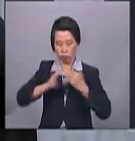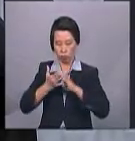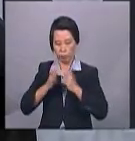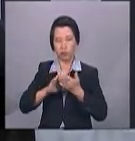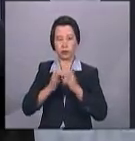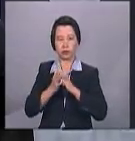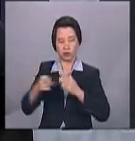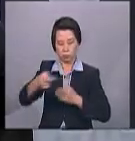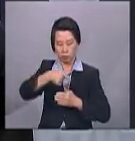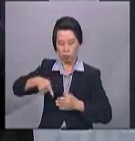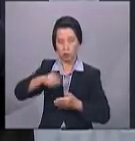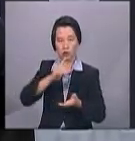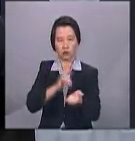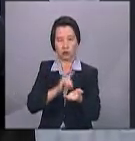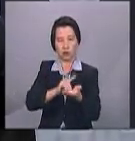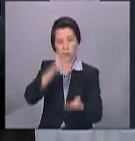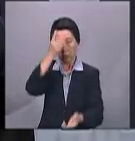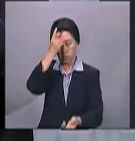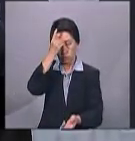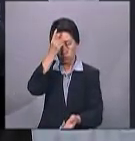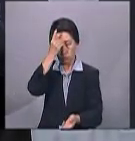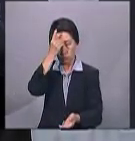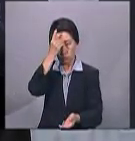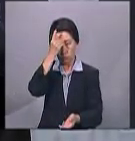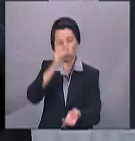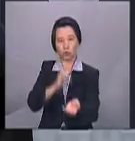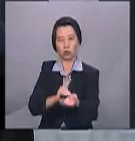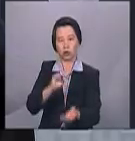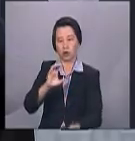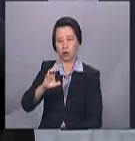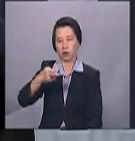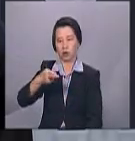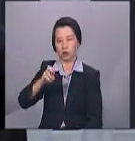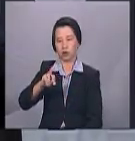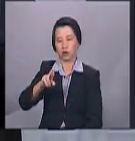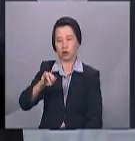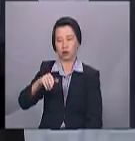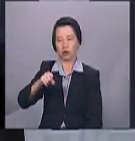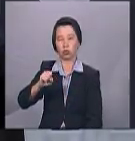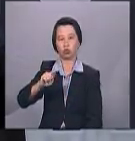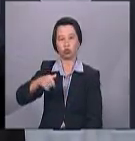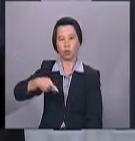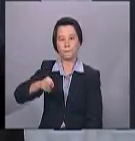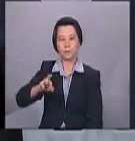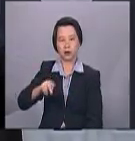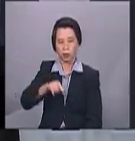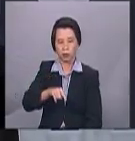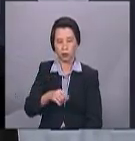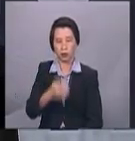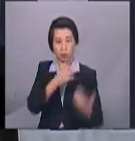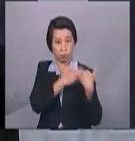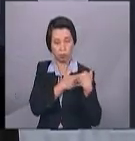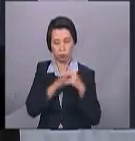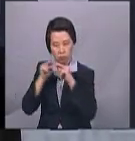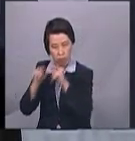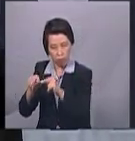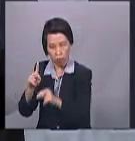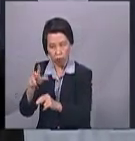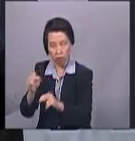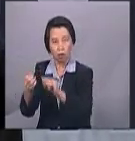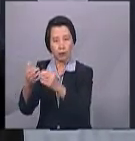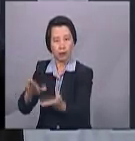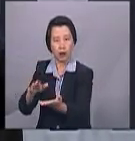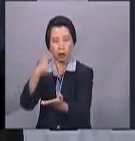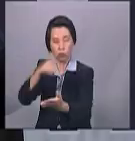diketuai oleh Datuk Dr. Christopher untuk melihat kembali kes-kes kematian ini dan untuk menasihat